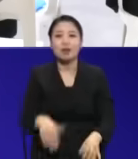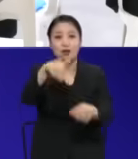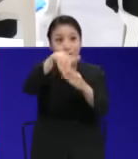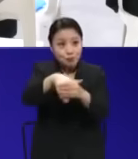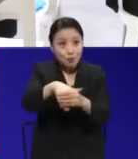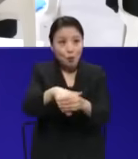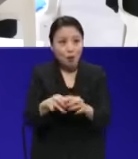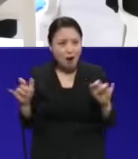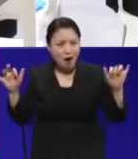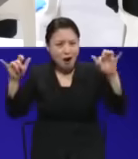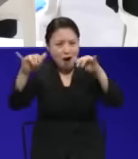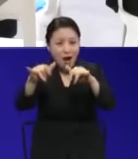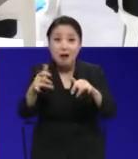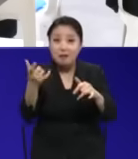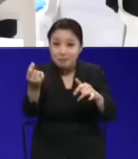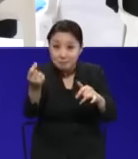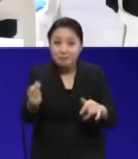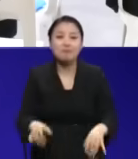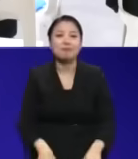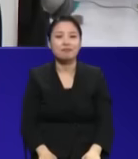투표율도 굉장히 높지 않았습니까?